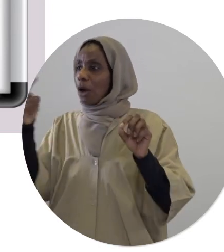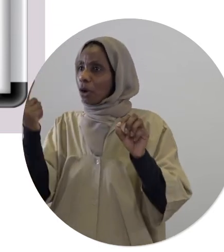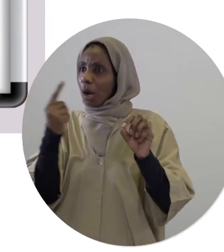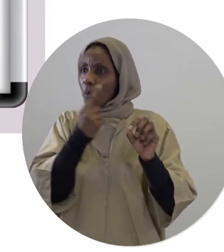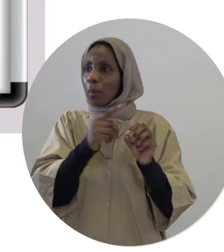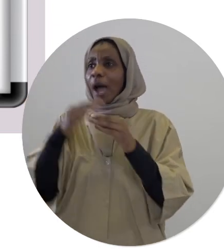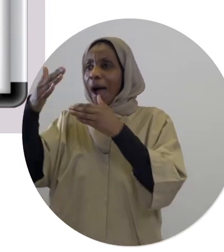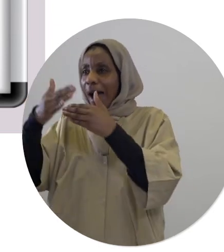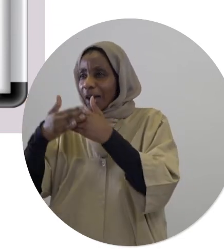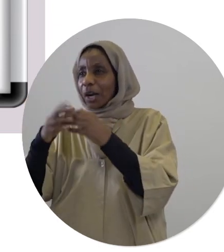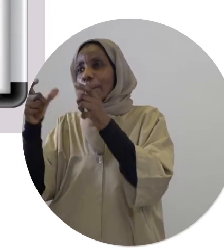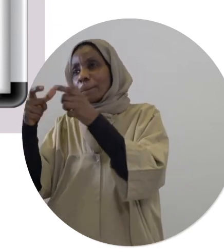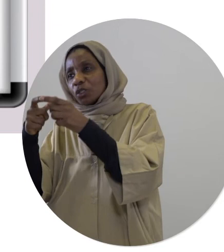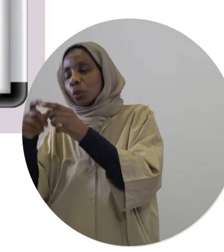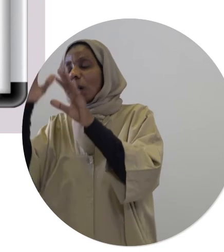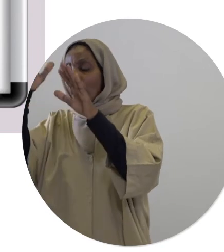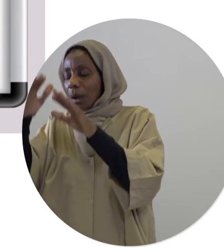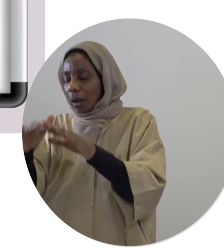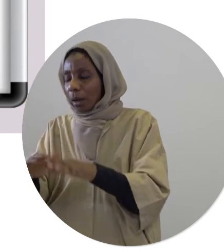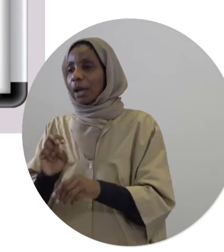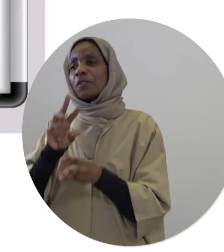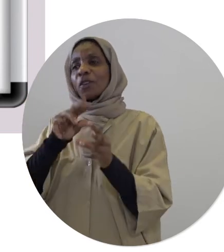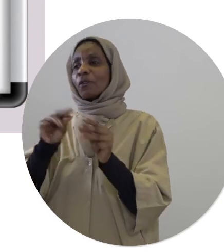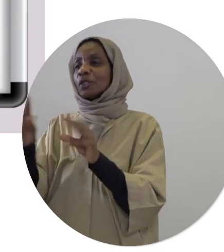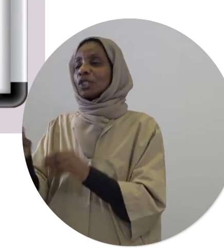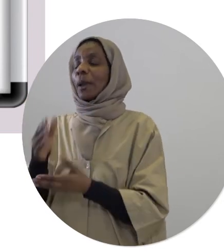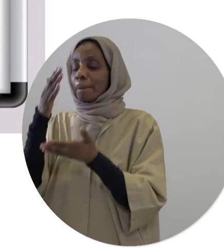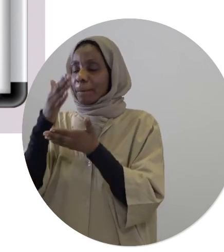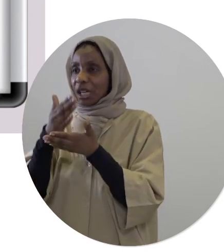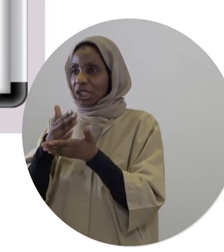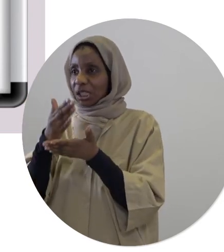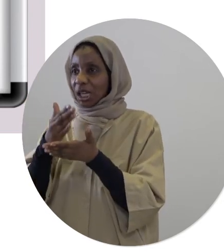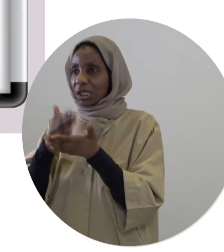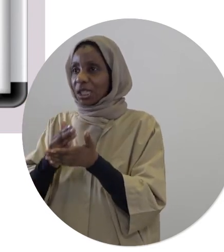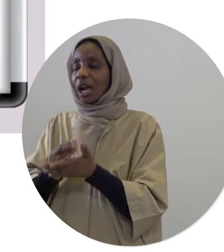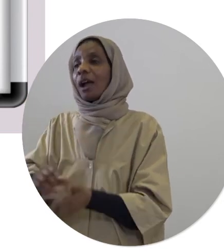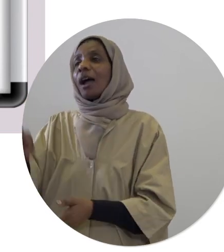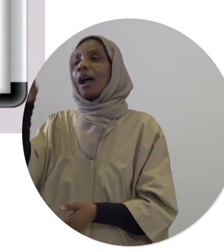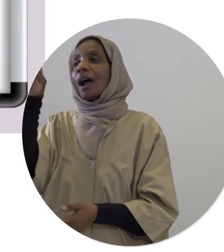للترقيم تكون لمجموعة الهيدروكسيل بالنسبة لشقوق الألكيل.